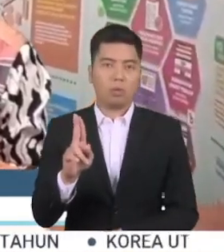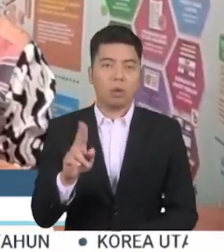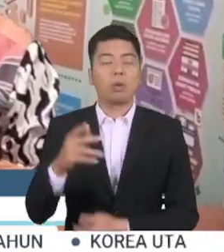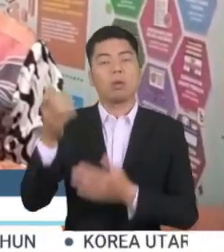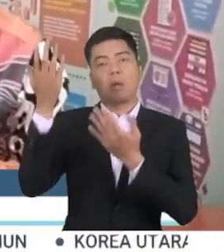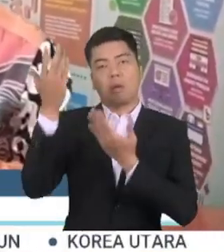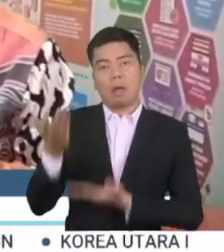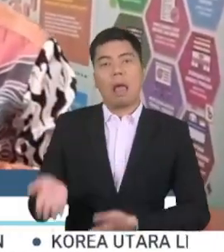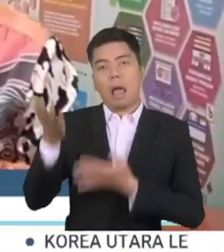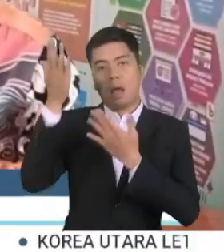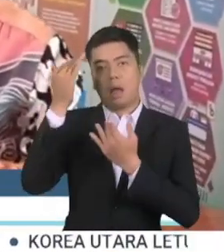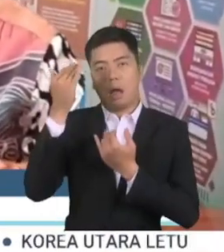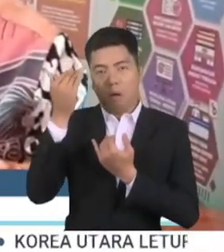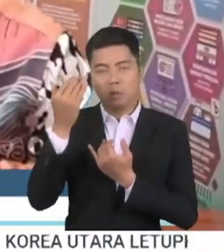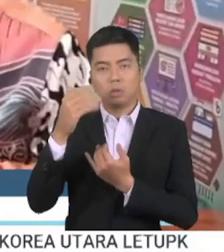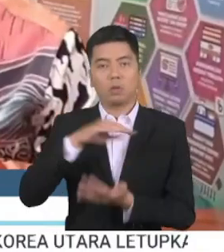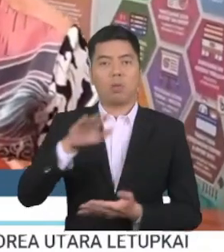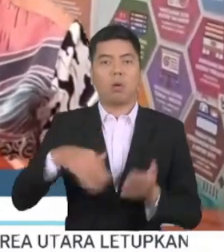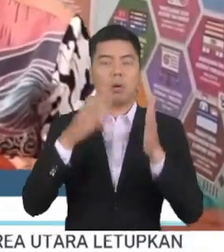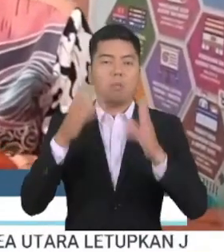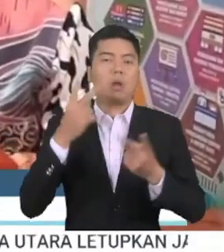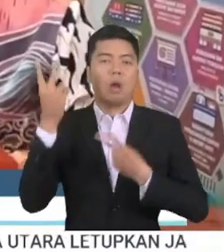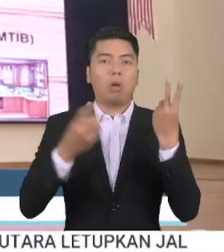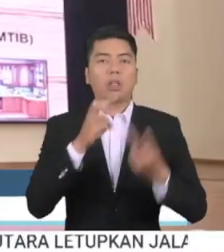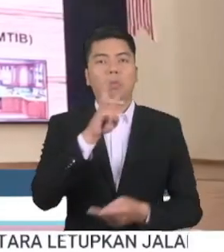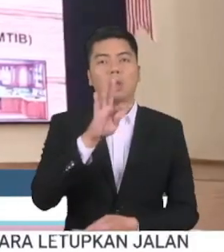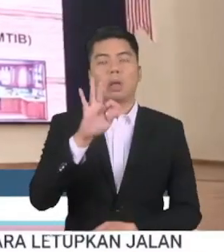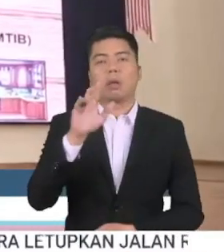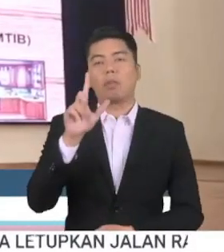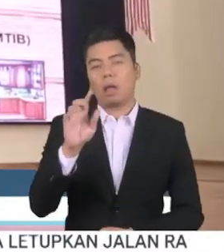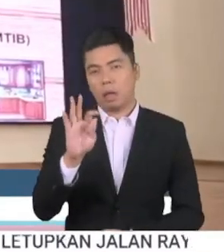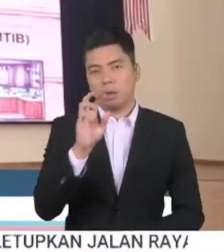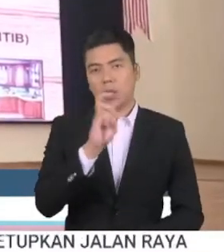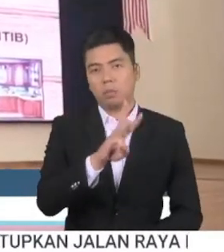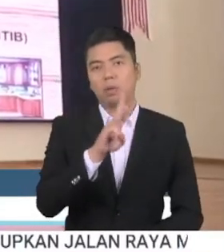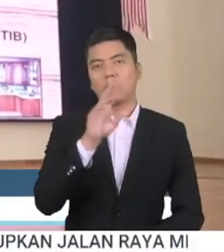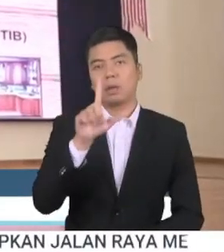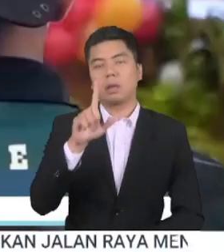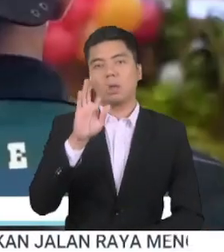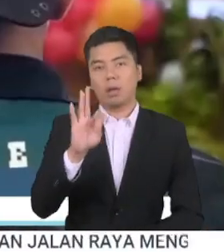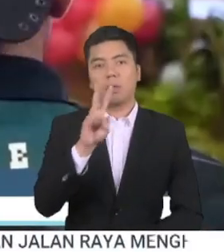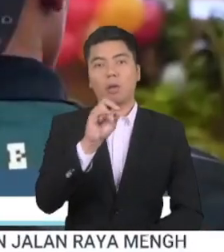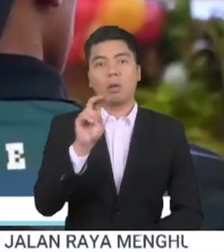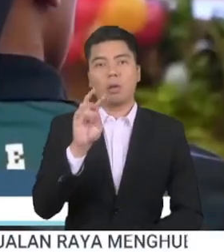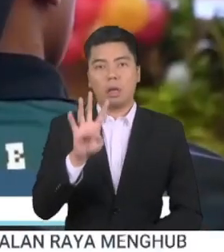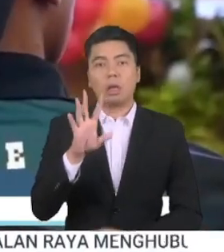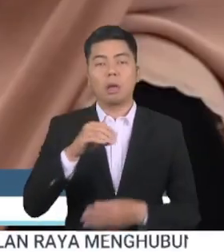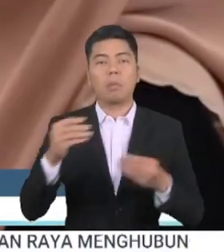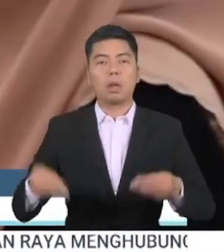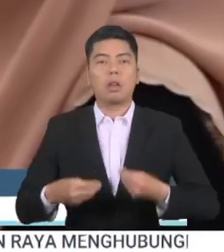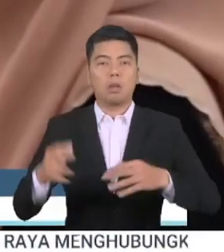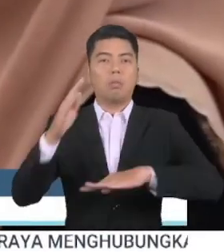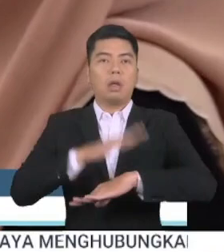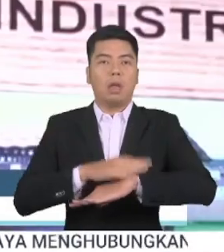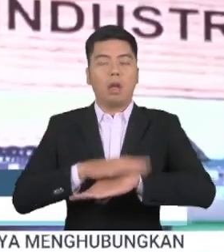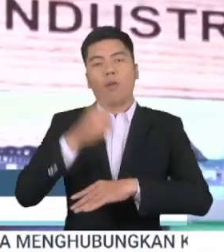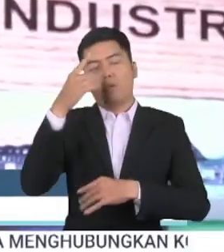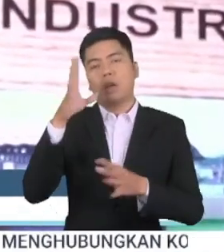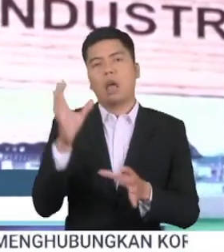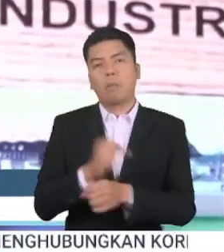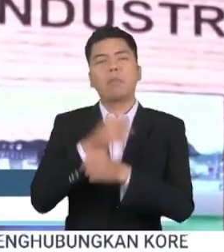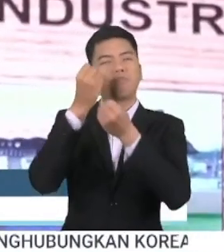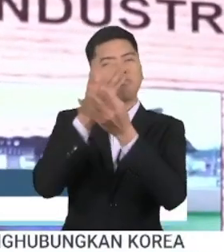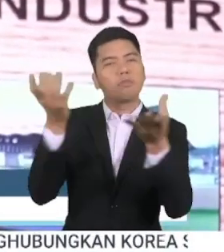berharap orang ramai tidak melepas peluang untuk mengunjungi WLF 2024 sekaligus menjadikan ia sebagai platform untuk pengunjung